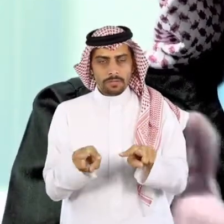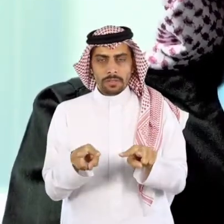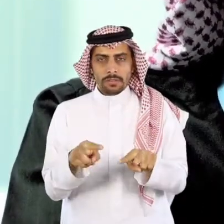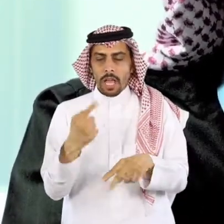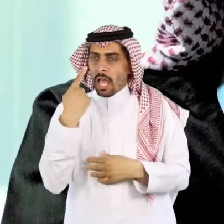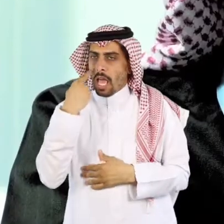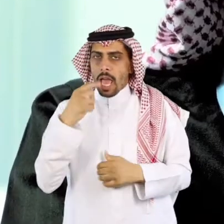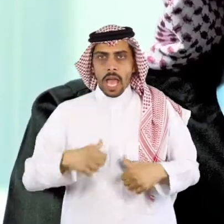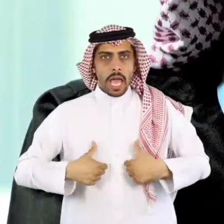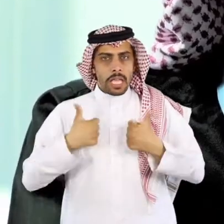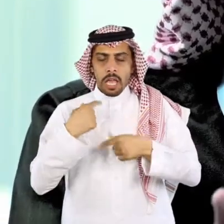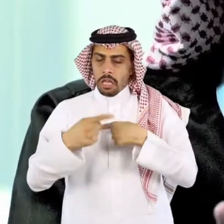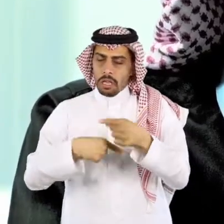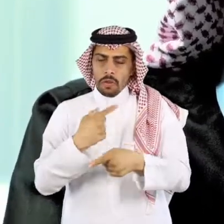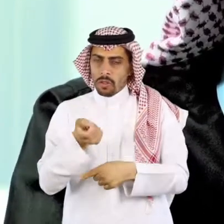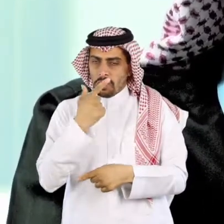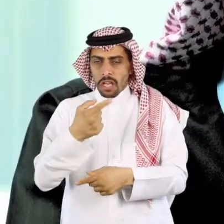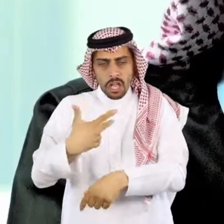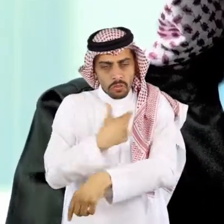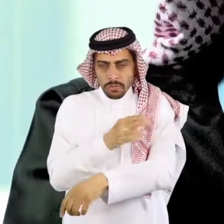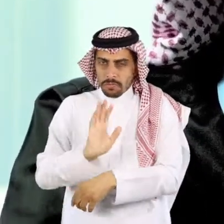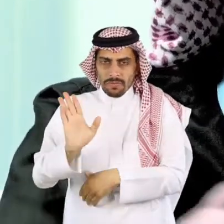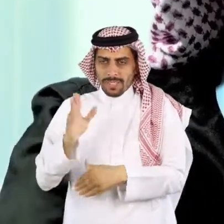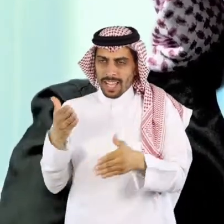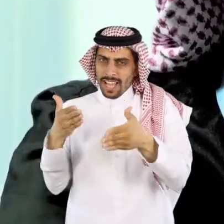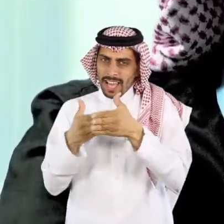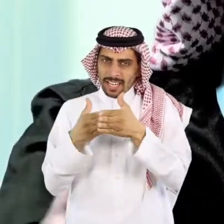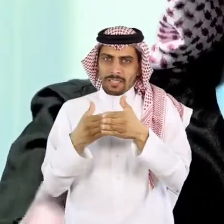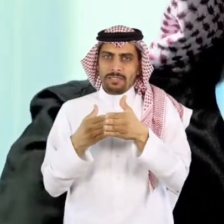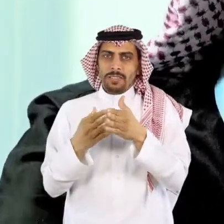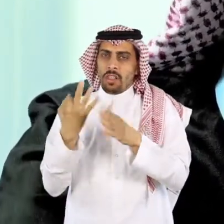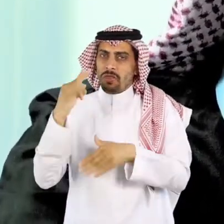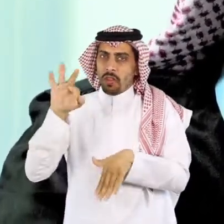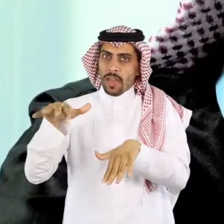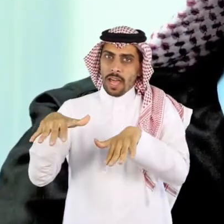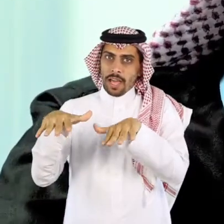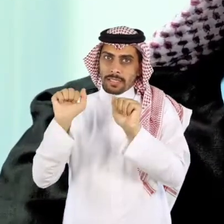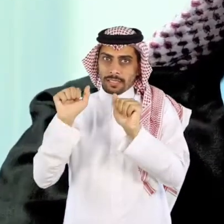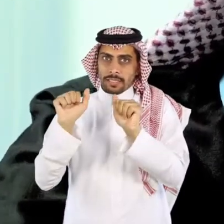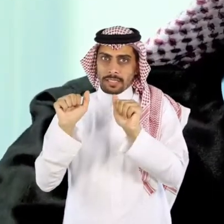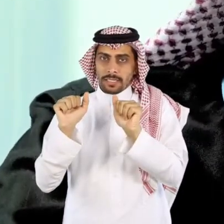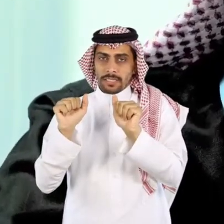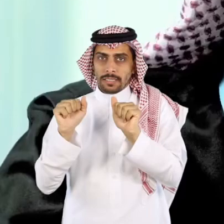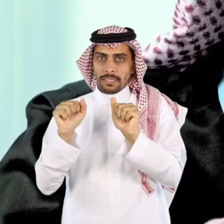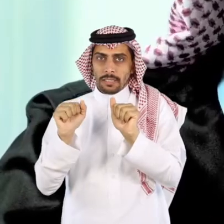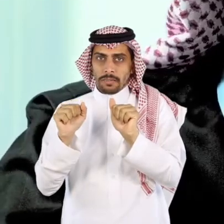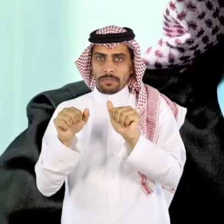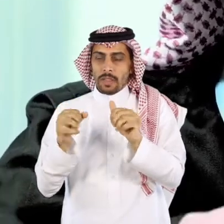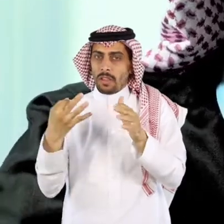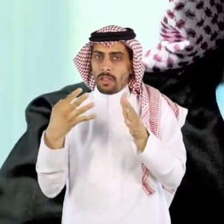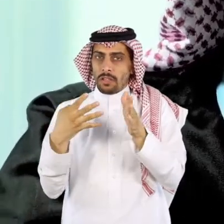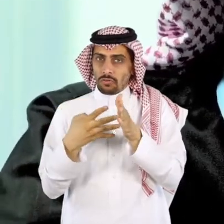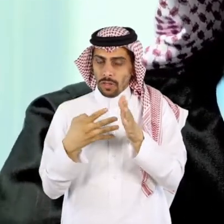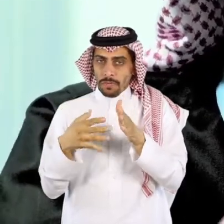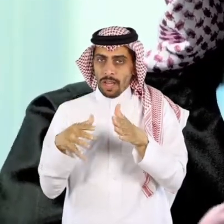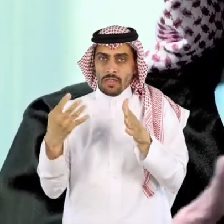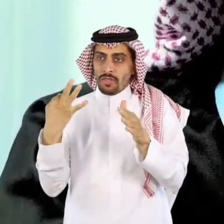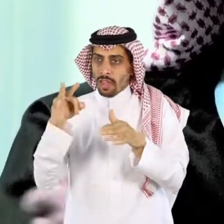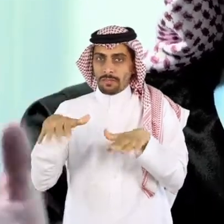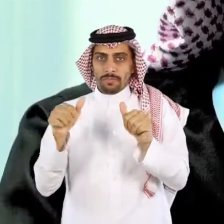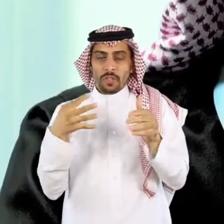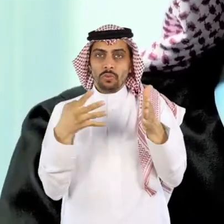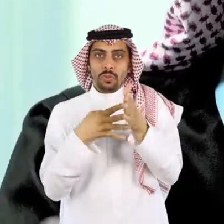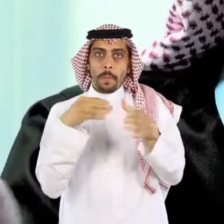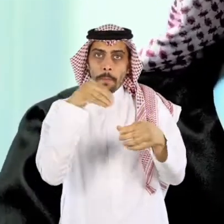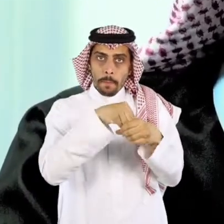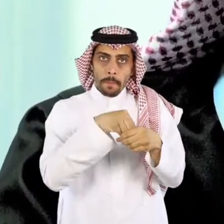واستمريت حياتي من دون أي أدوية، بدون أي علاجات، إلى ما تخرجت من 3 ثانوي. قبلت أول ما تخرجت ثم قدمت